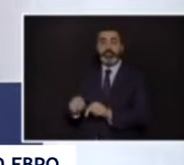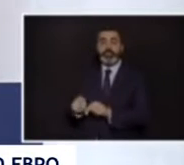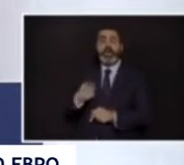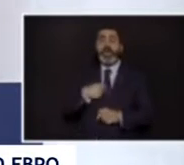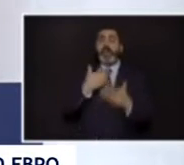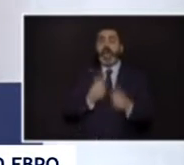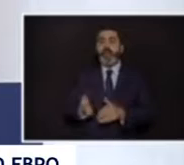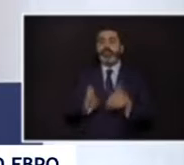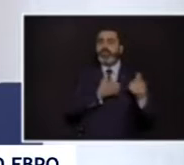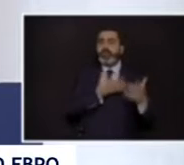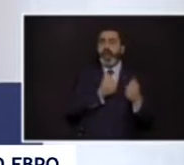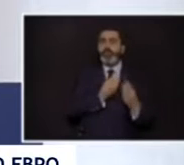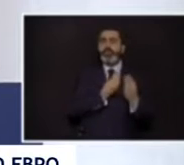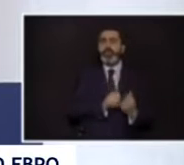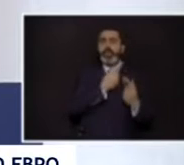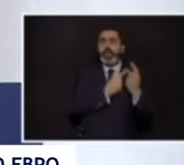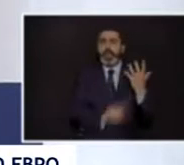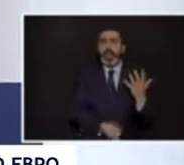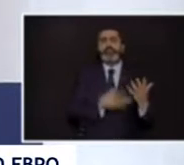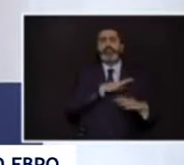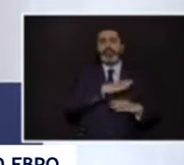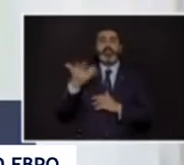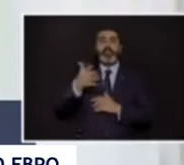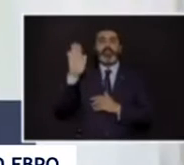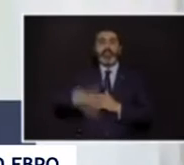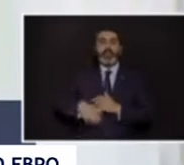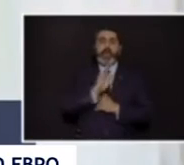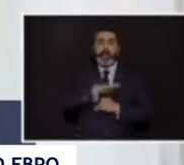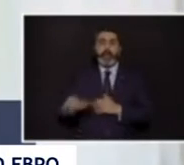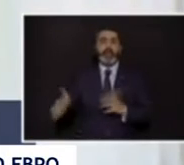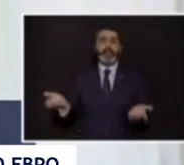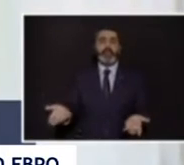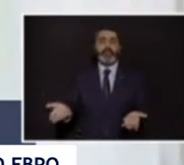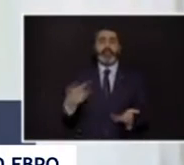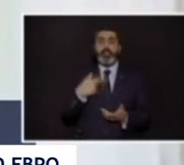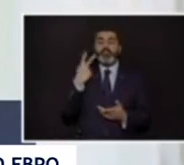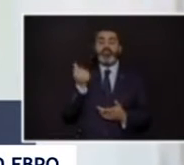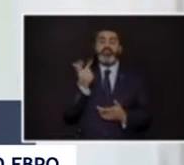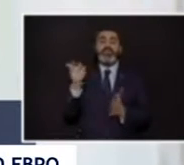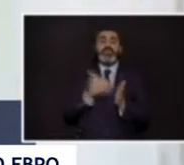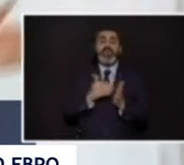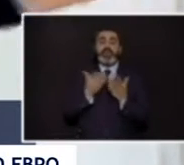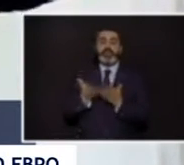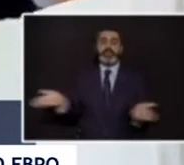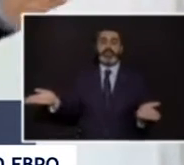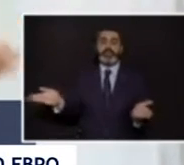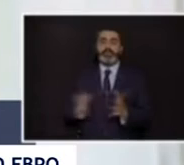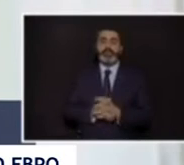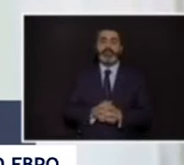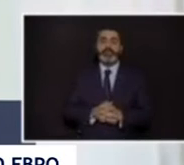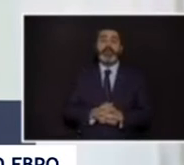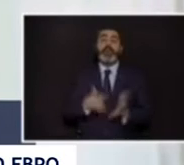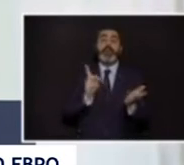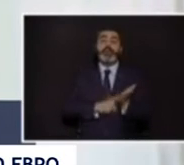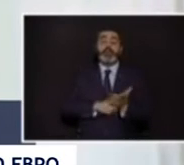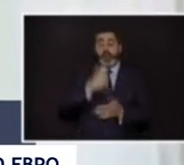απαραίτητη επιχειρησιακή υποστήριξη στις ελληνικές αρχές. Και εγώ νομίζω ότι μια δέσμευτη που οφείλω να αναλάβω